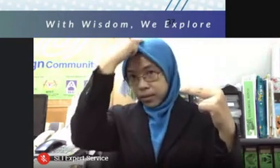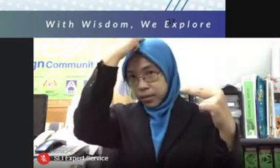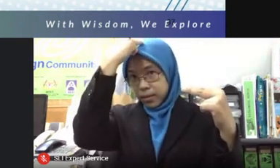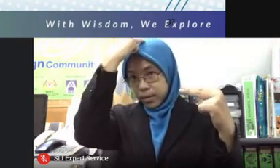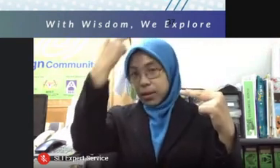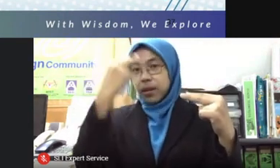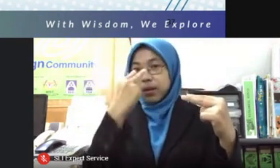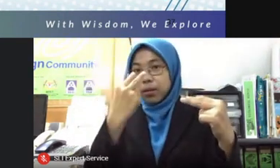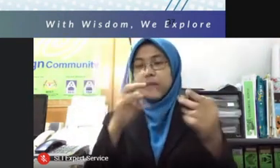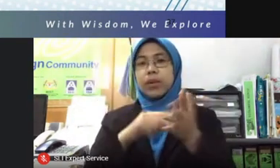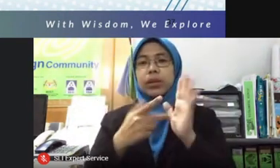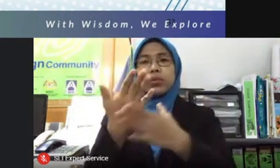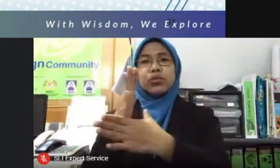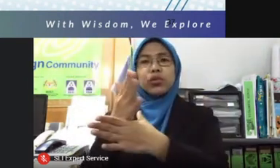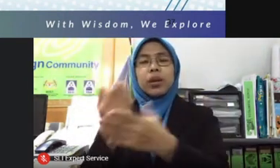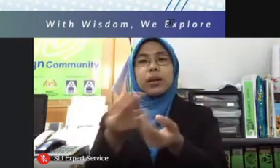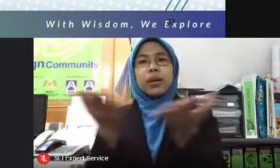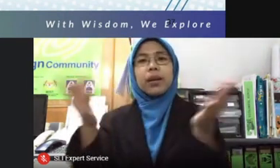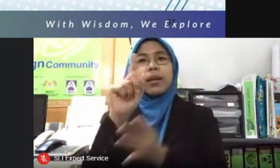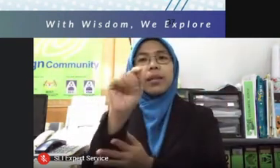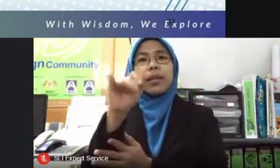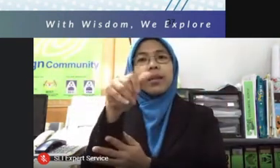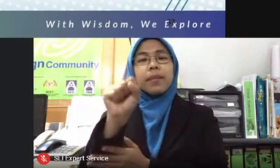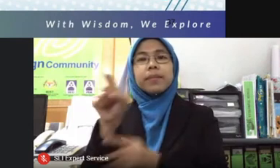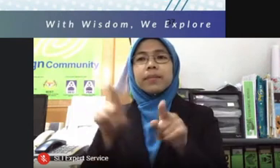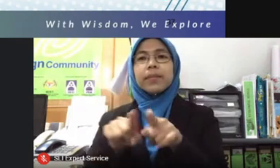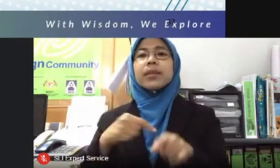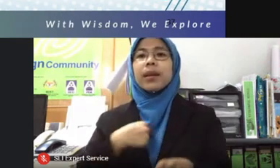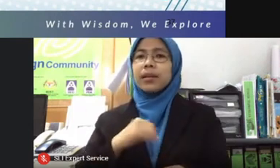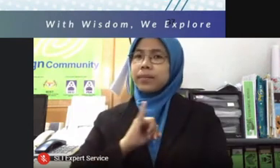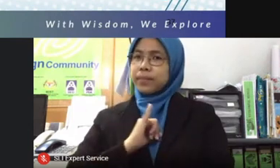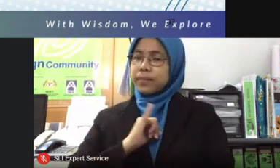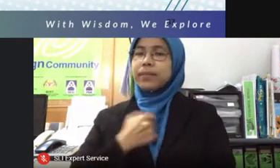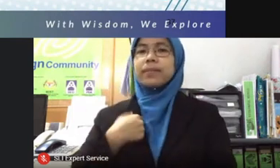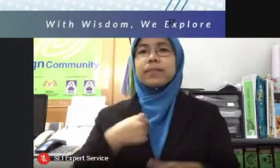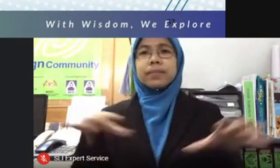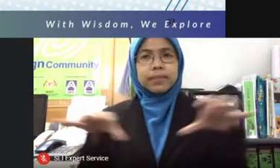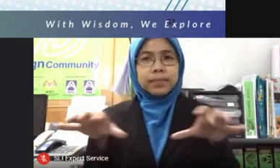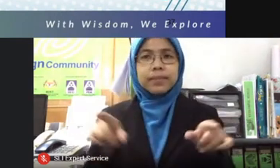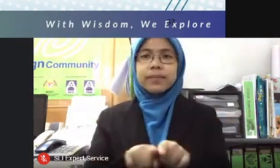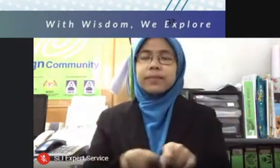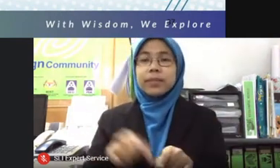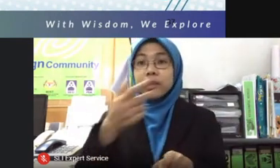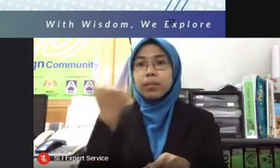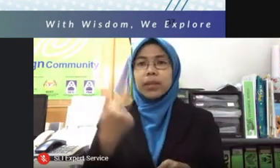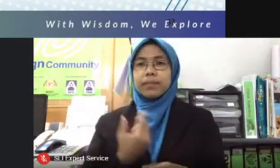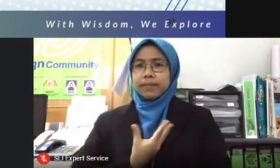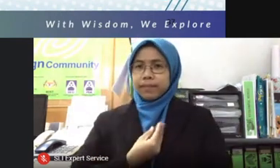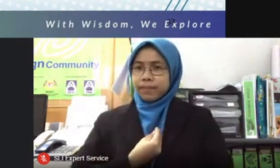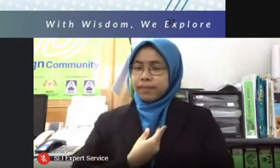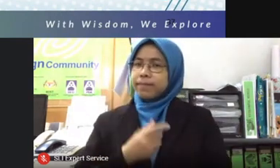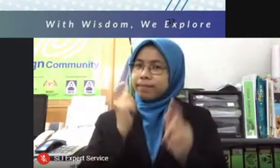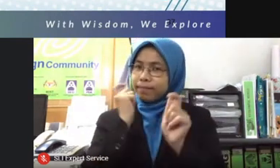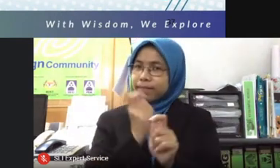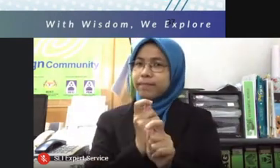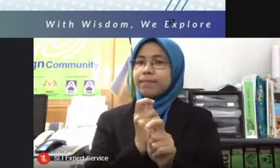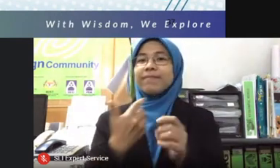saya berkongsikan tips yang sama kepada student. In fact, saya sendiri apply benda yang sama sebab nervous tu tetap akan ada tau.